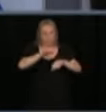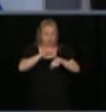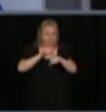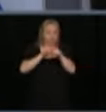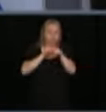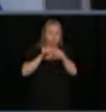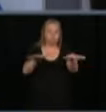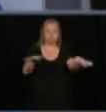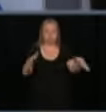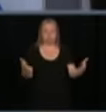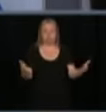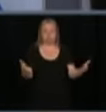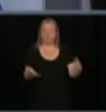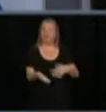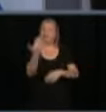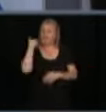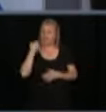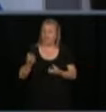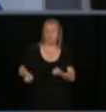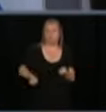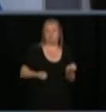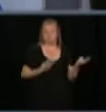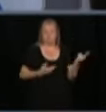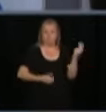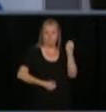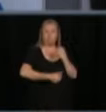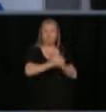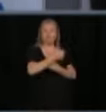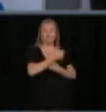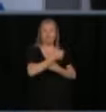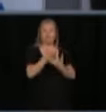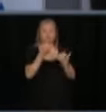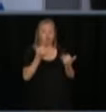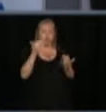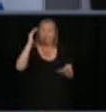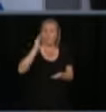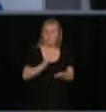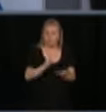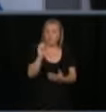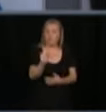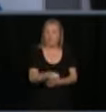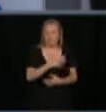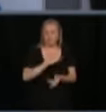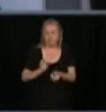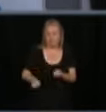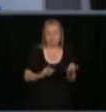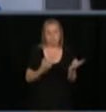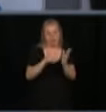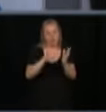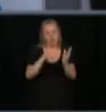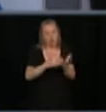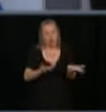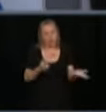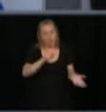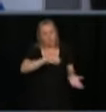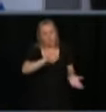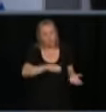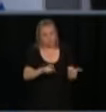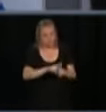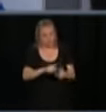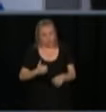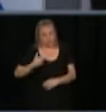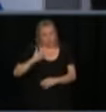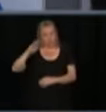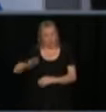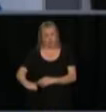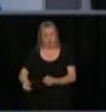avoir encore assez suffisamment et dans des groupes d'âge plus jeunes aussi pour qu'on prenne encore des mesures. Fanny Lévesque, La Presse.